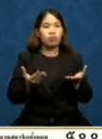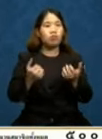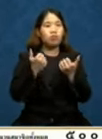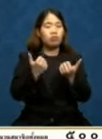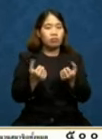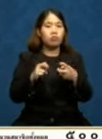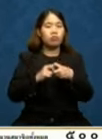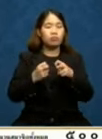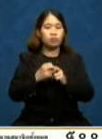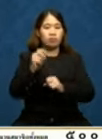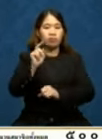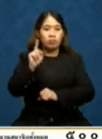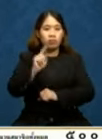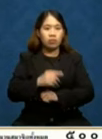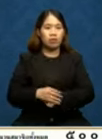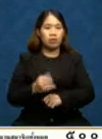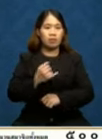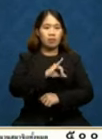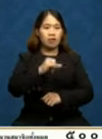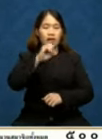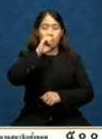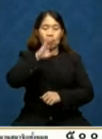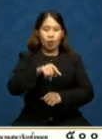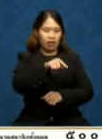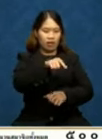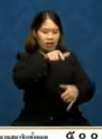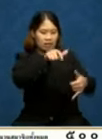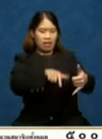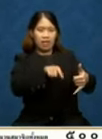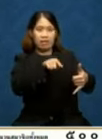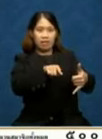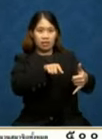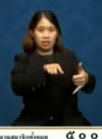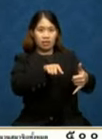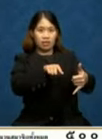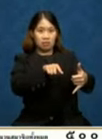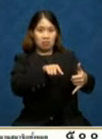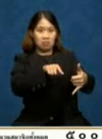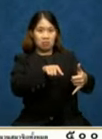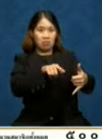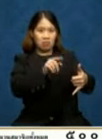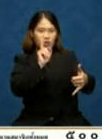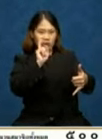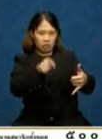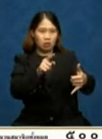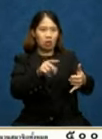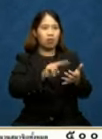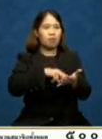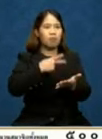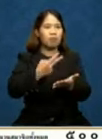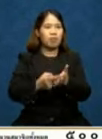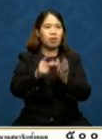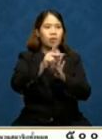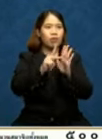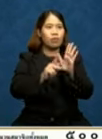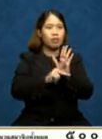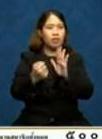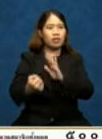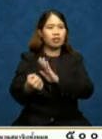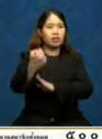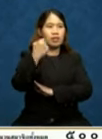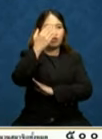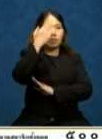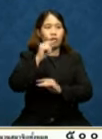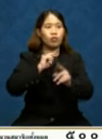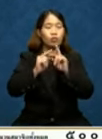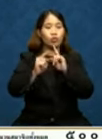านประธานหลายอันก็บอกว่าอันนี้ไม่ใช่การทารุณกรรมเด็กครับแต่ต้องตีความให้แน่นหนาครับต้องไปคุยกัน